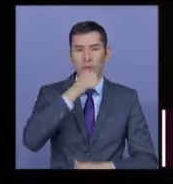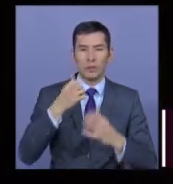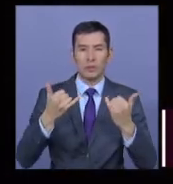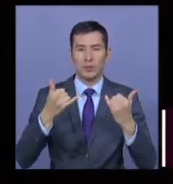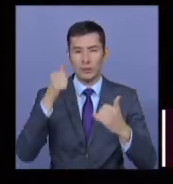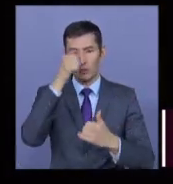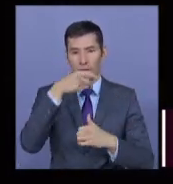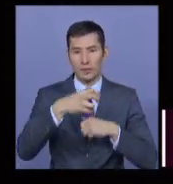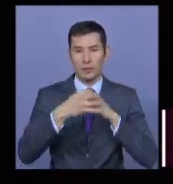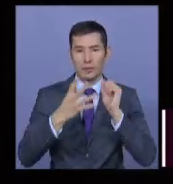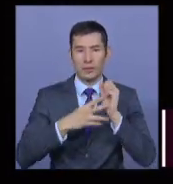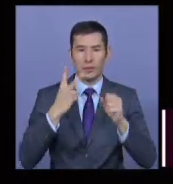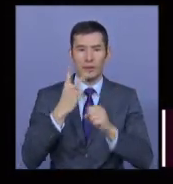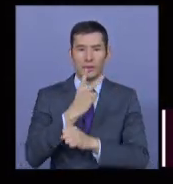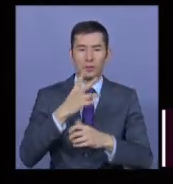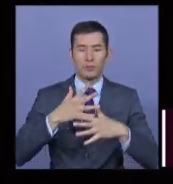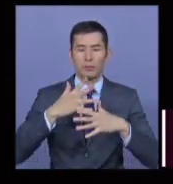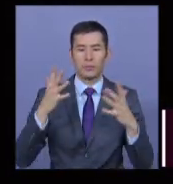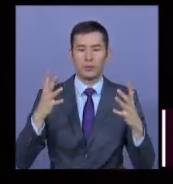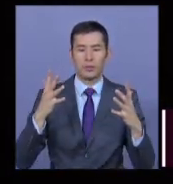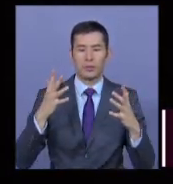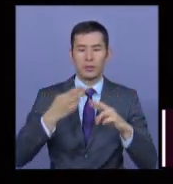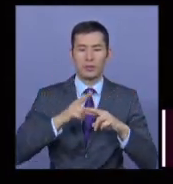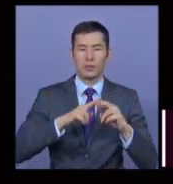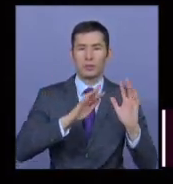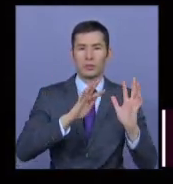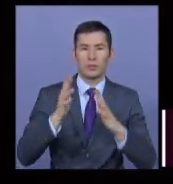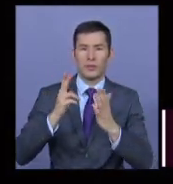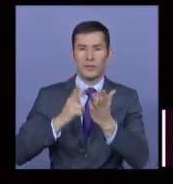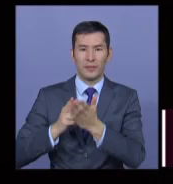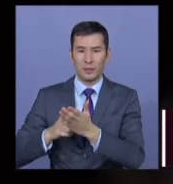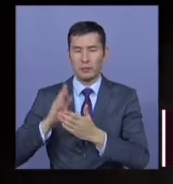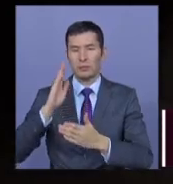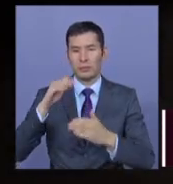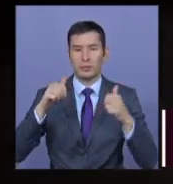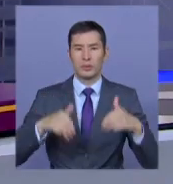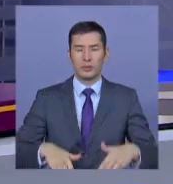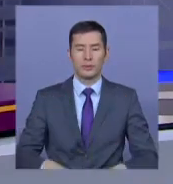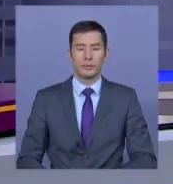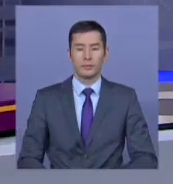көп. Алек Шпекбаев әр фактіні жеке қарап мәселені шешеміз дейді.